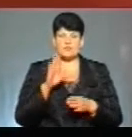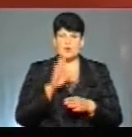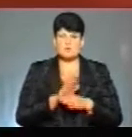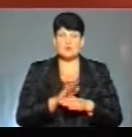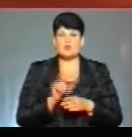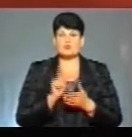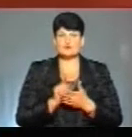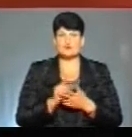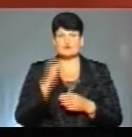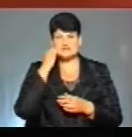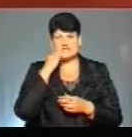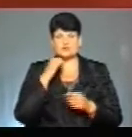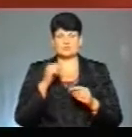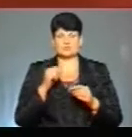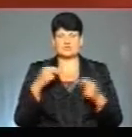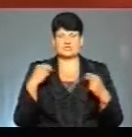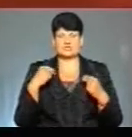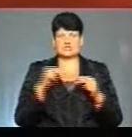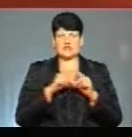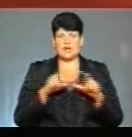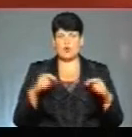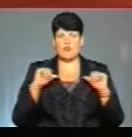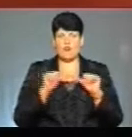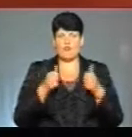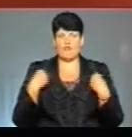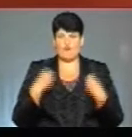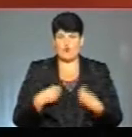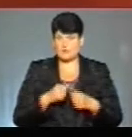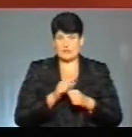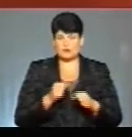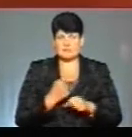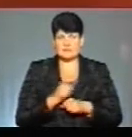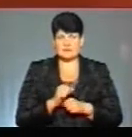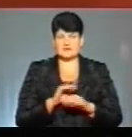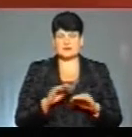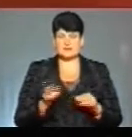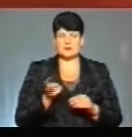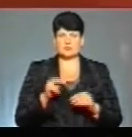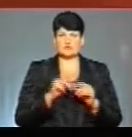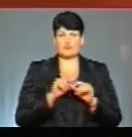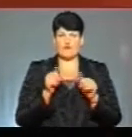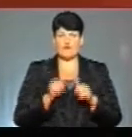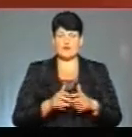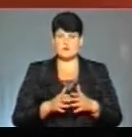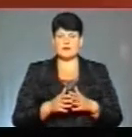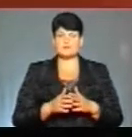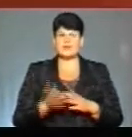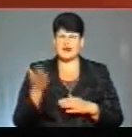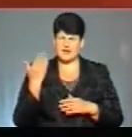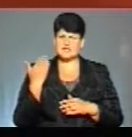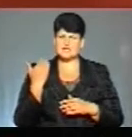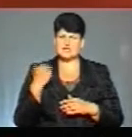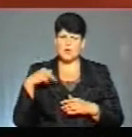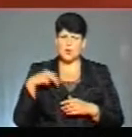обов'язкову шкільну форму для школярів. Тобто адміністрація школи більше не зможе примушувати учнів відвідувати уроки лише у формі. До цього часу чи в